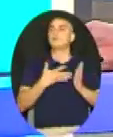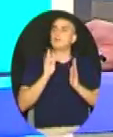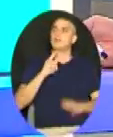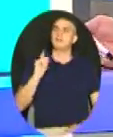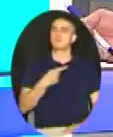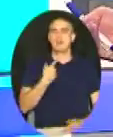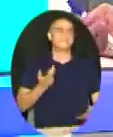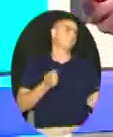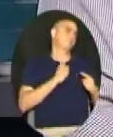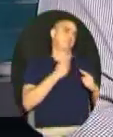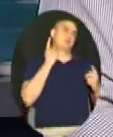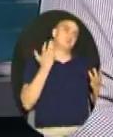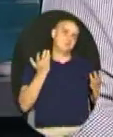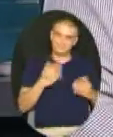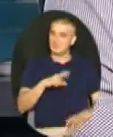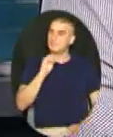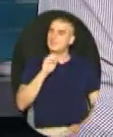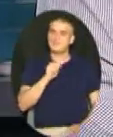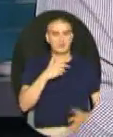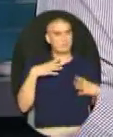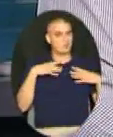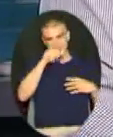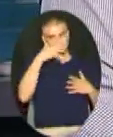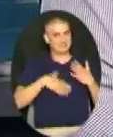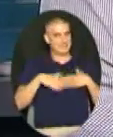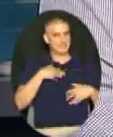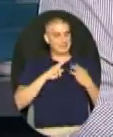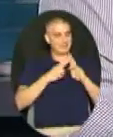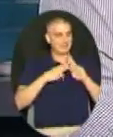בסופו של דבר. מני אברהם, חופשת קיץ נעימה לך, ניפגש בחודש הבא.